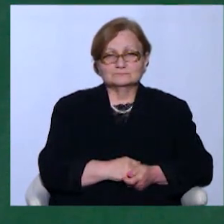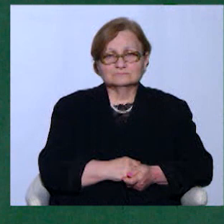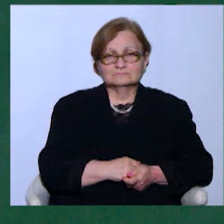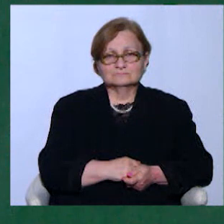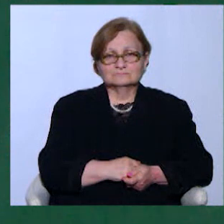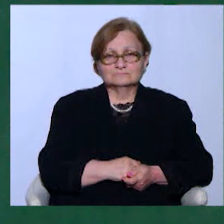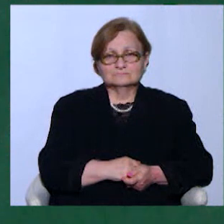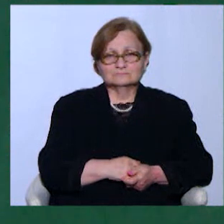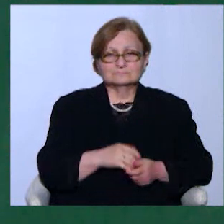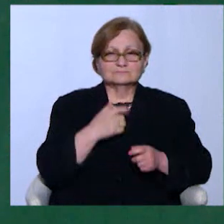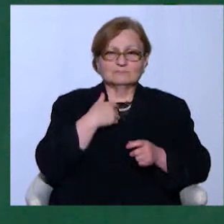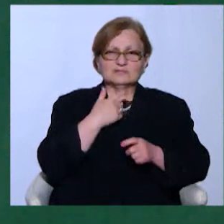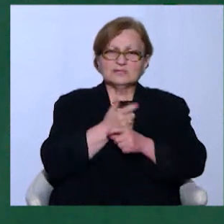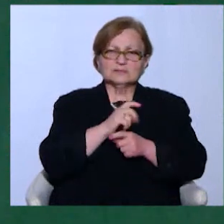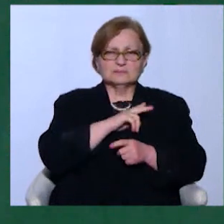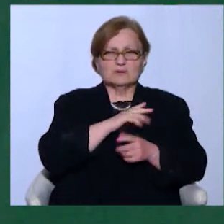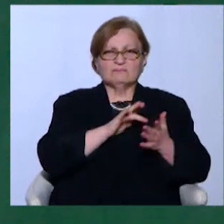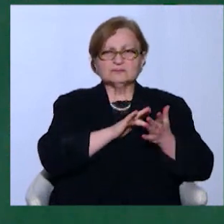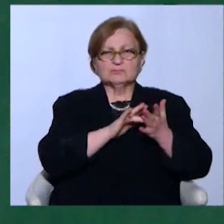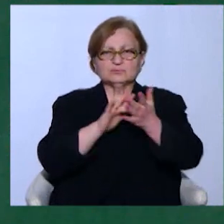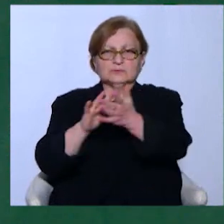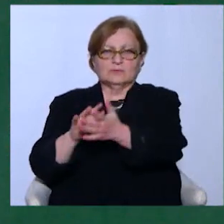მე ძალიან მიყვარს მოგზაურობა.